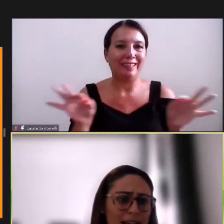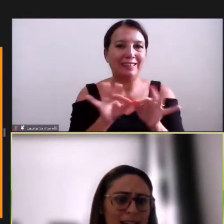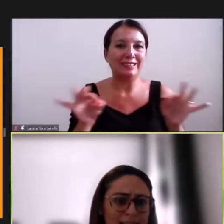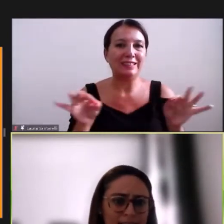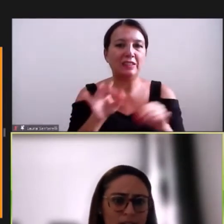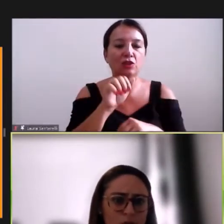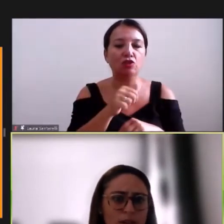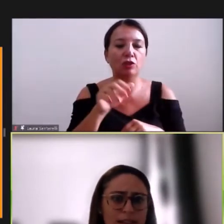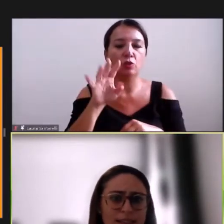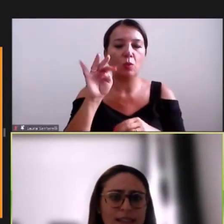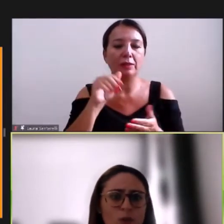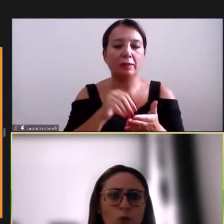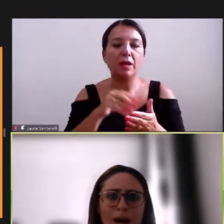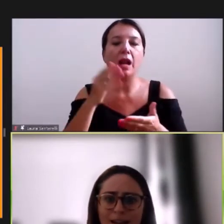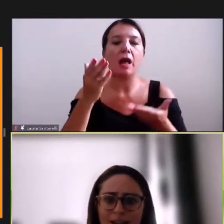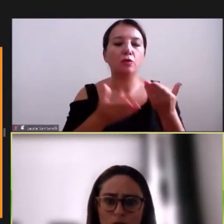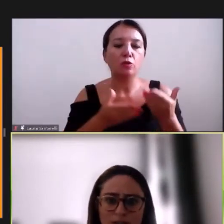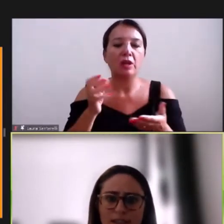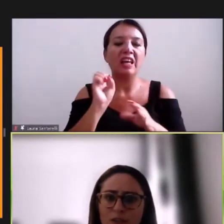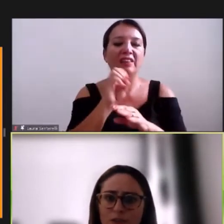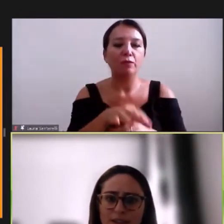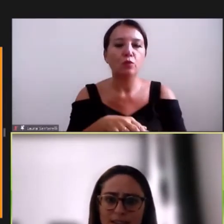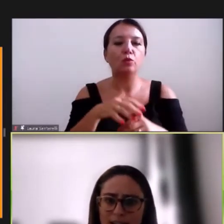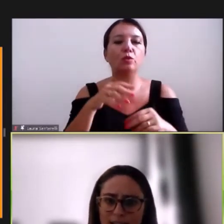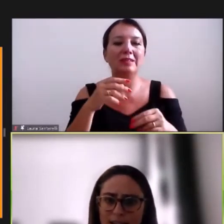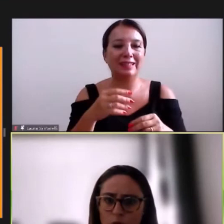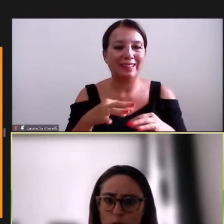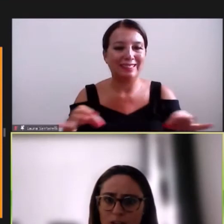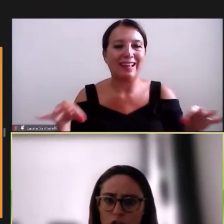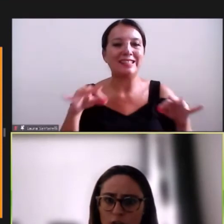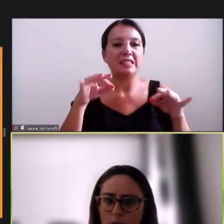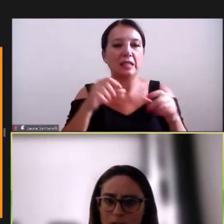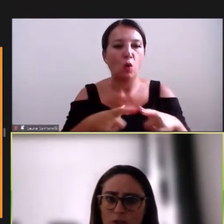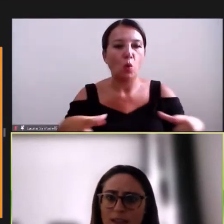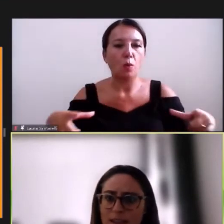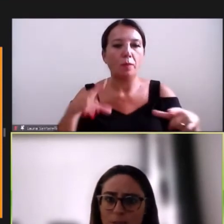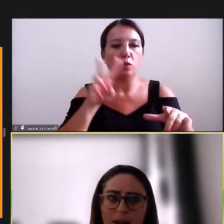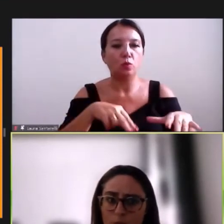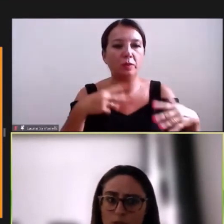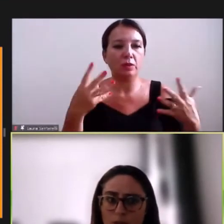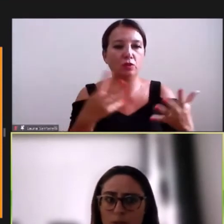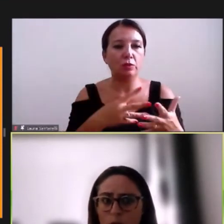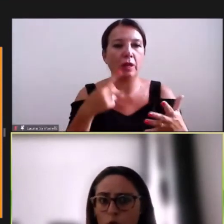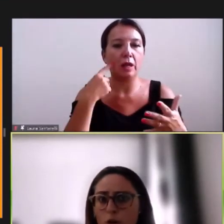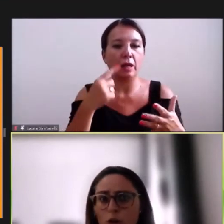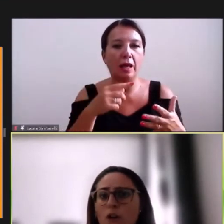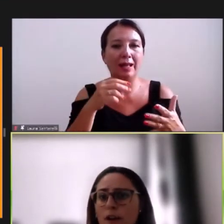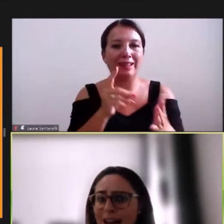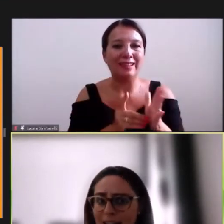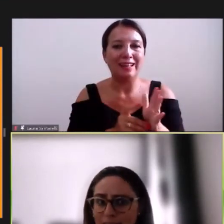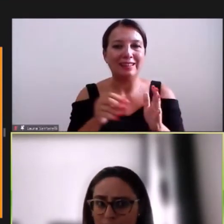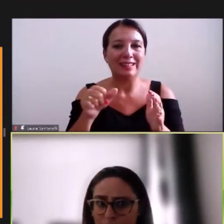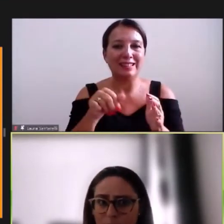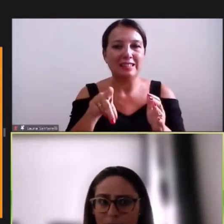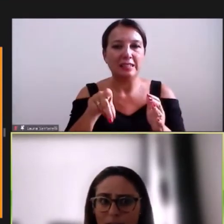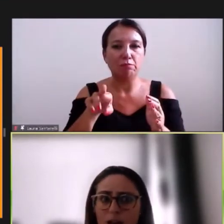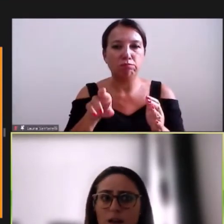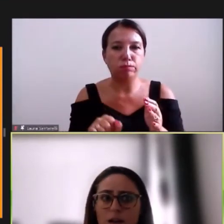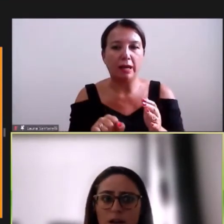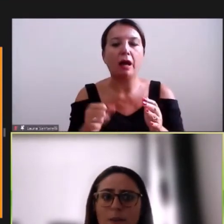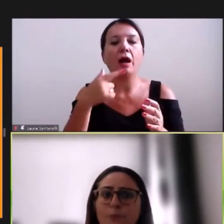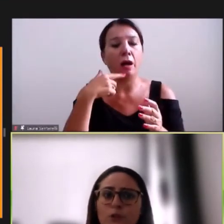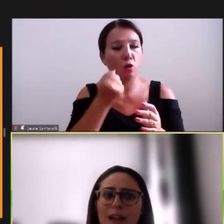143.000 tonnellate di rifiuti tessili urbani sono stati differenziati nel 2019. Questi sono dati ISPRA, che può sembrare un numero grande,